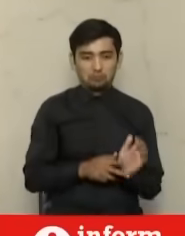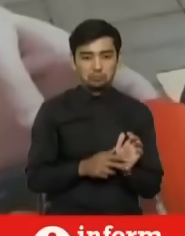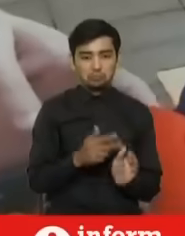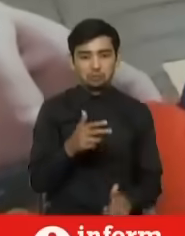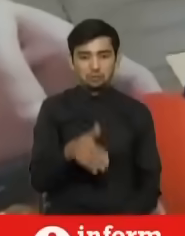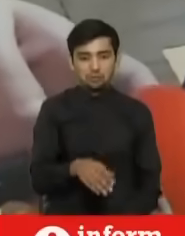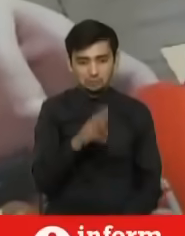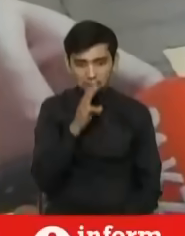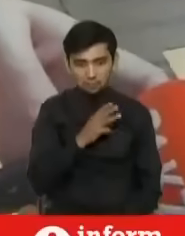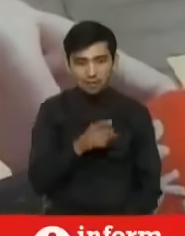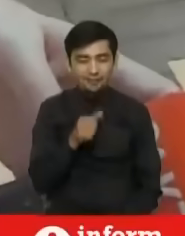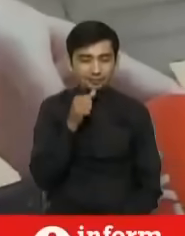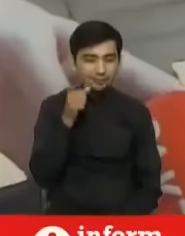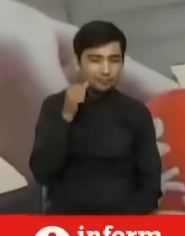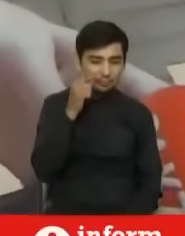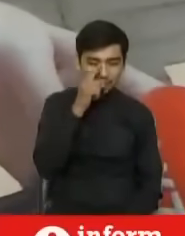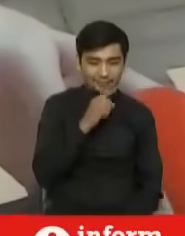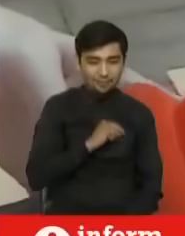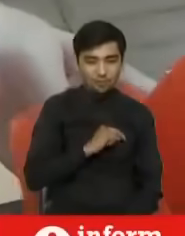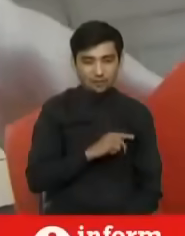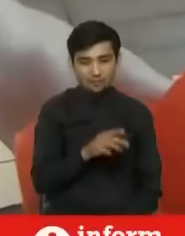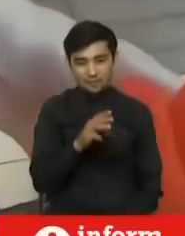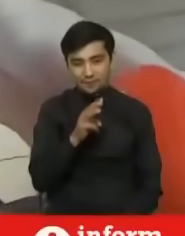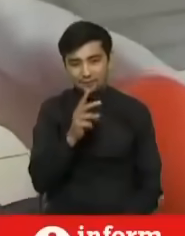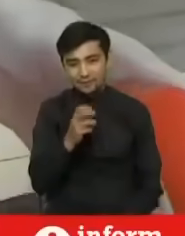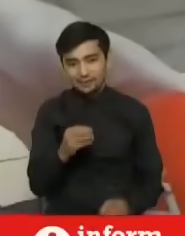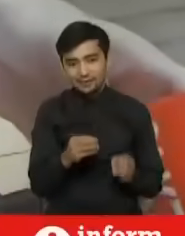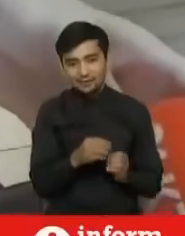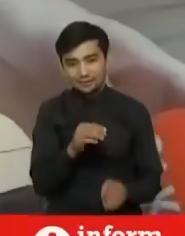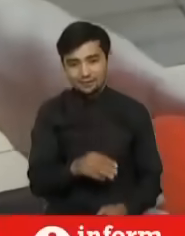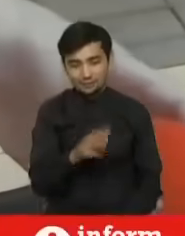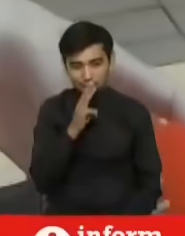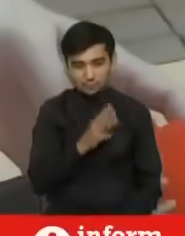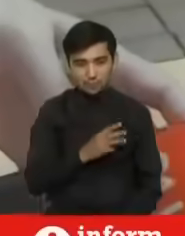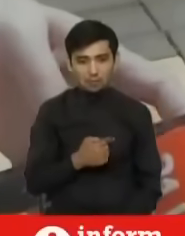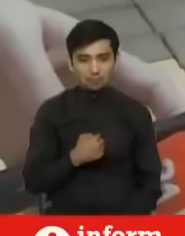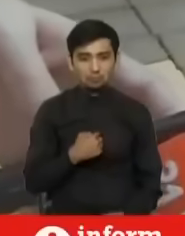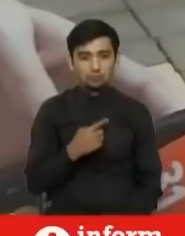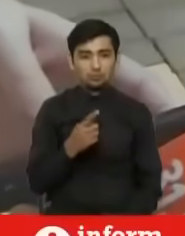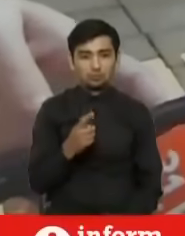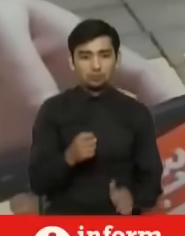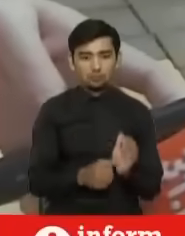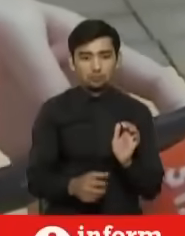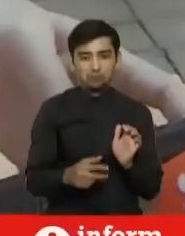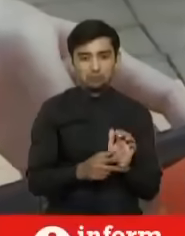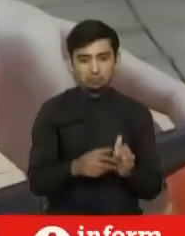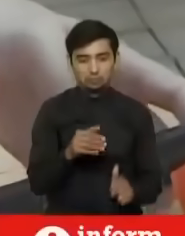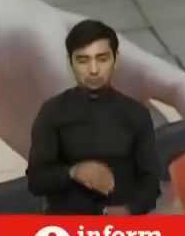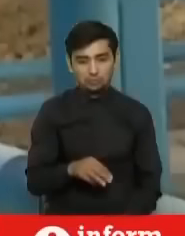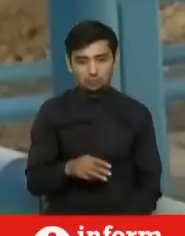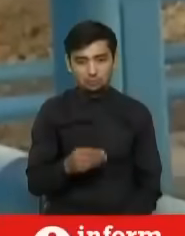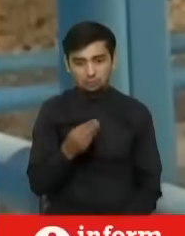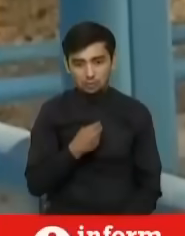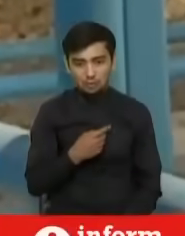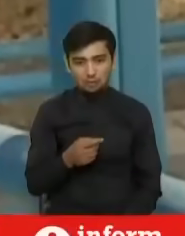айда жаңағы істеген қыздардың айлығы 210 мың алған, маған 168 мың түсіп тұрды. Сонда почти енді 40-50 мың теңге ақша